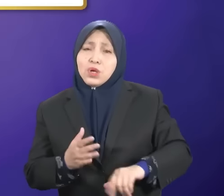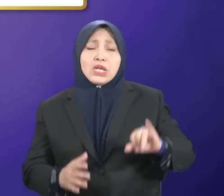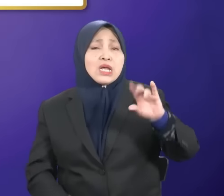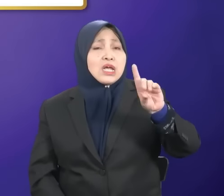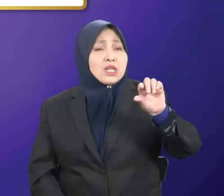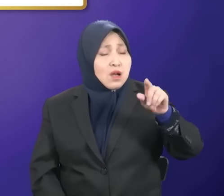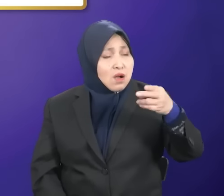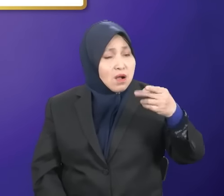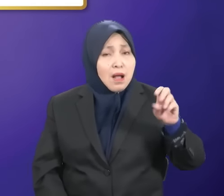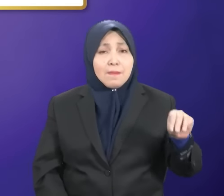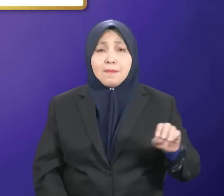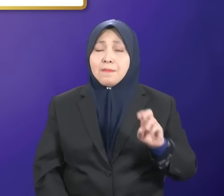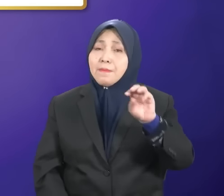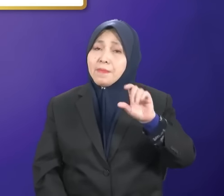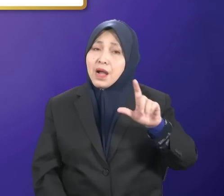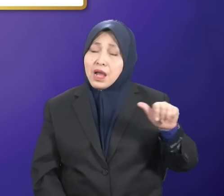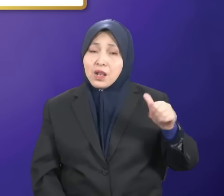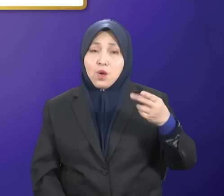maal ghunnah